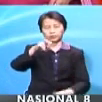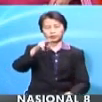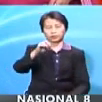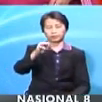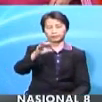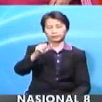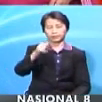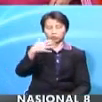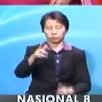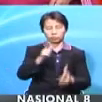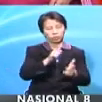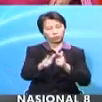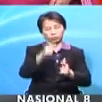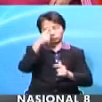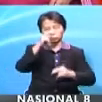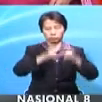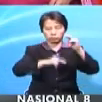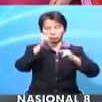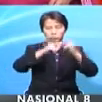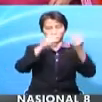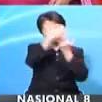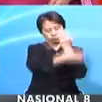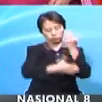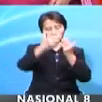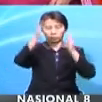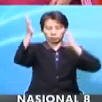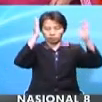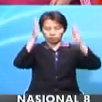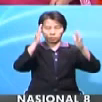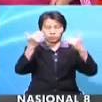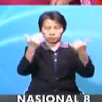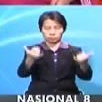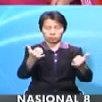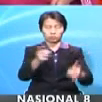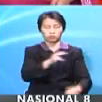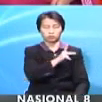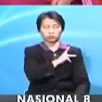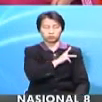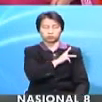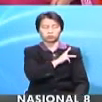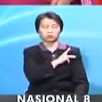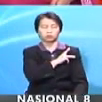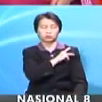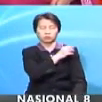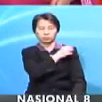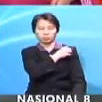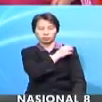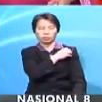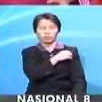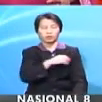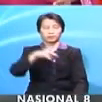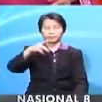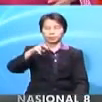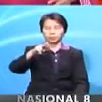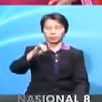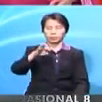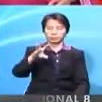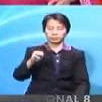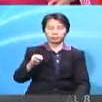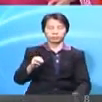diluluskan untuk pembinaan di seluruh negara saat ini menurut alias